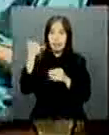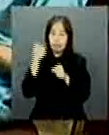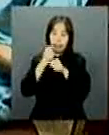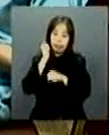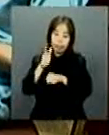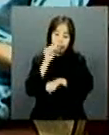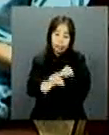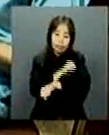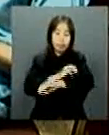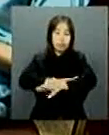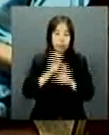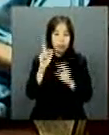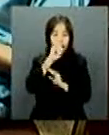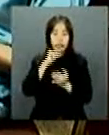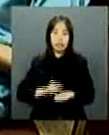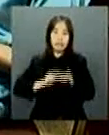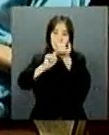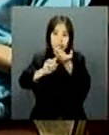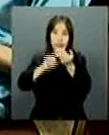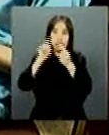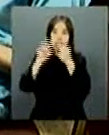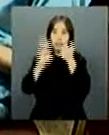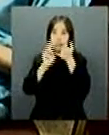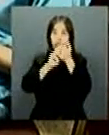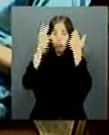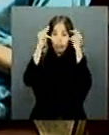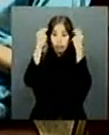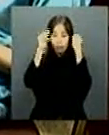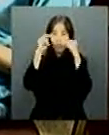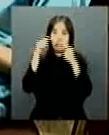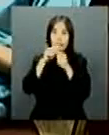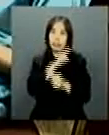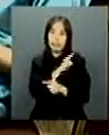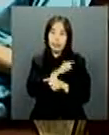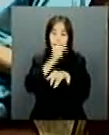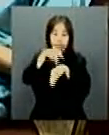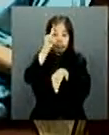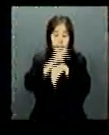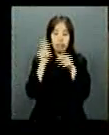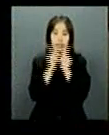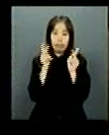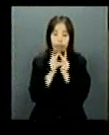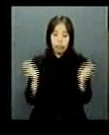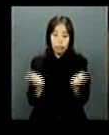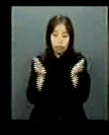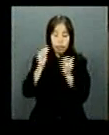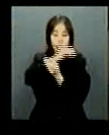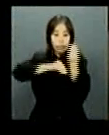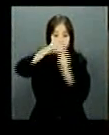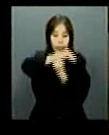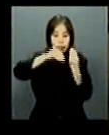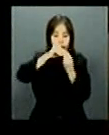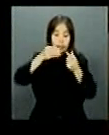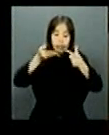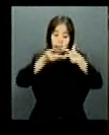พื่อเสนอต่อนายกิติรัตน์ ณรนองรองนายกรัฐมนตรีในฐานะประธานคณะกรรมการส่งเสริมวิสาหกิจขนาดกลางและขนาดย่อ